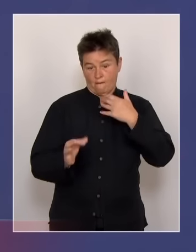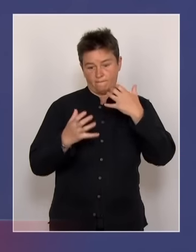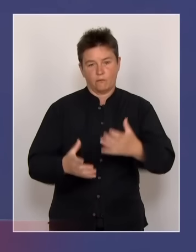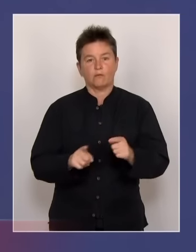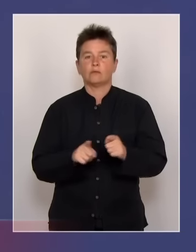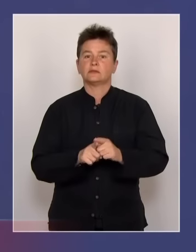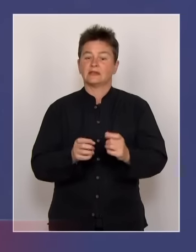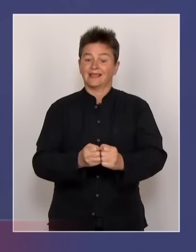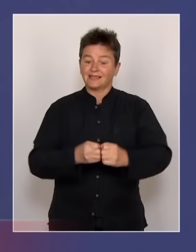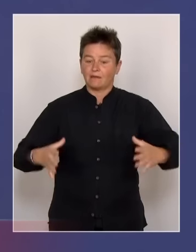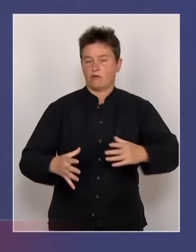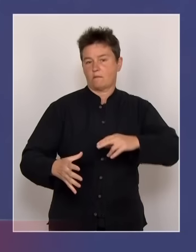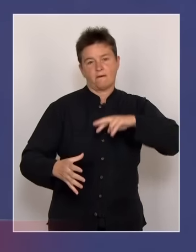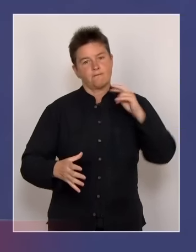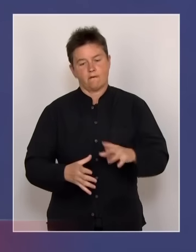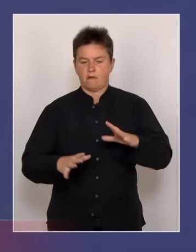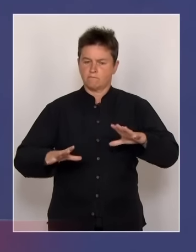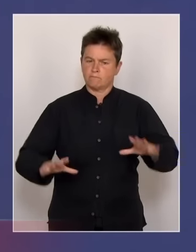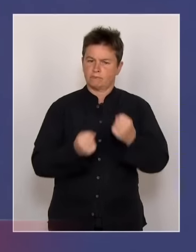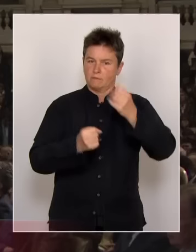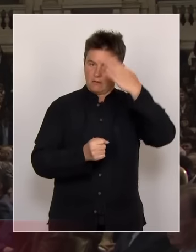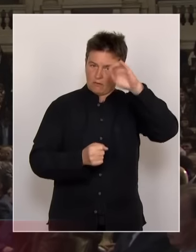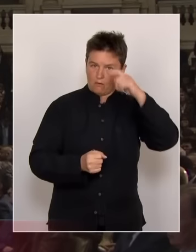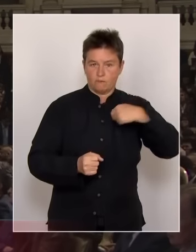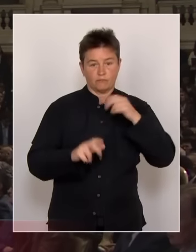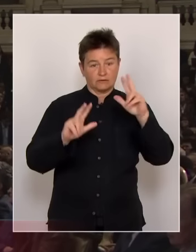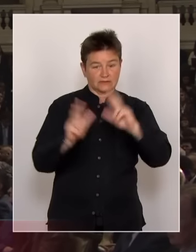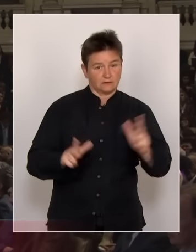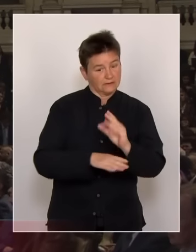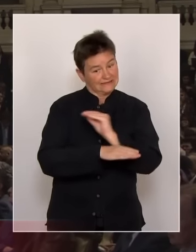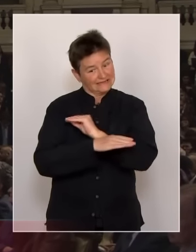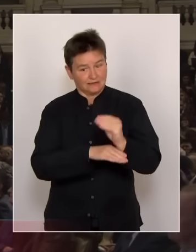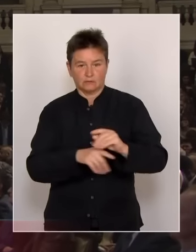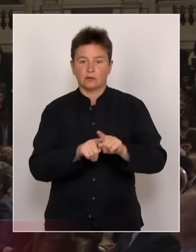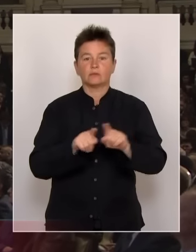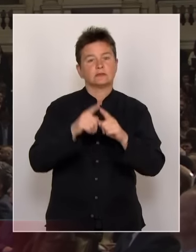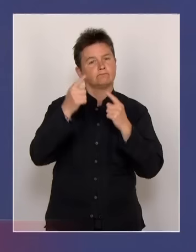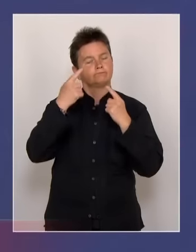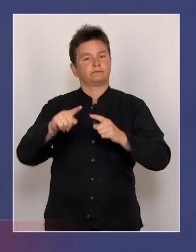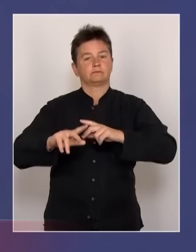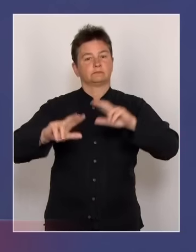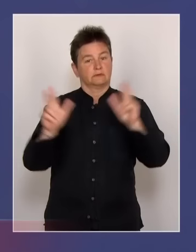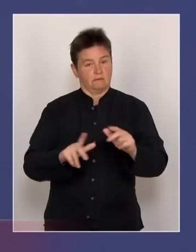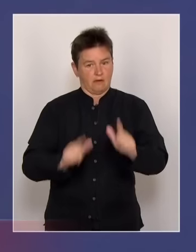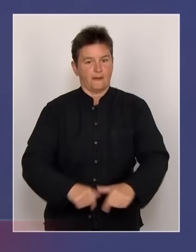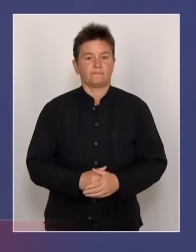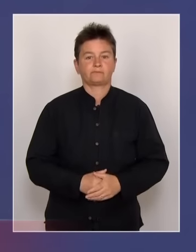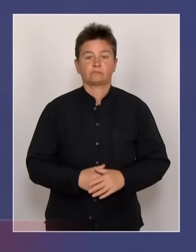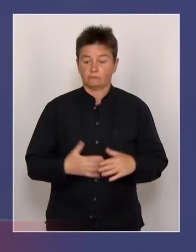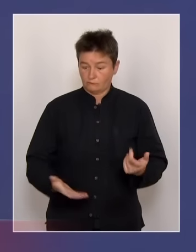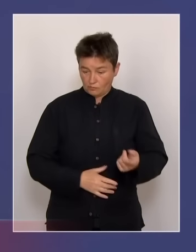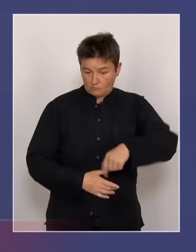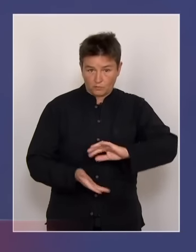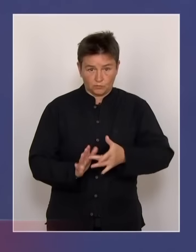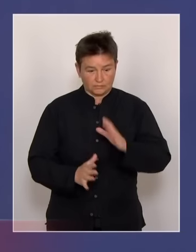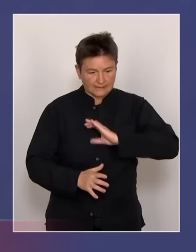développions une capacité européenne de cybersécurité et de cyberdéfense. Et alors même que nous sommes tous en train de commencer